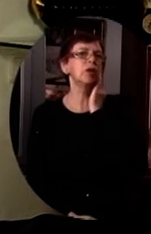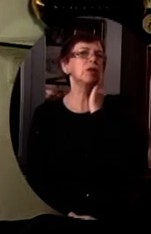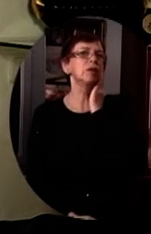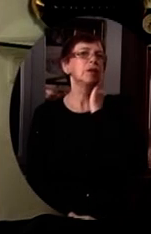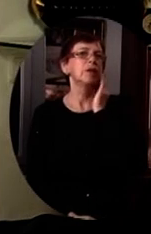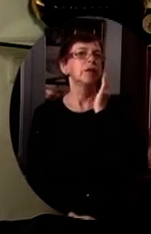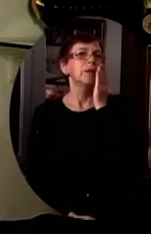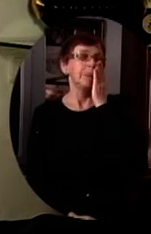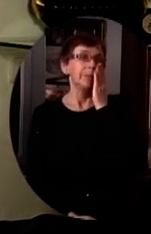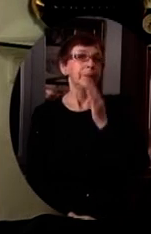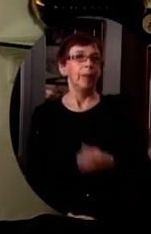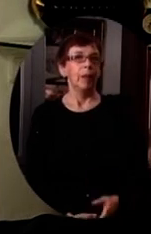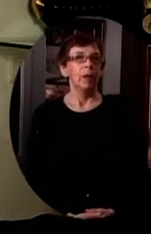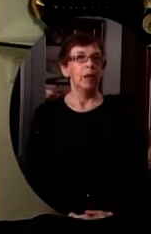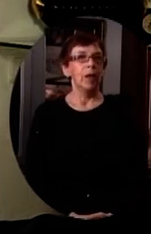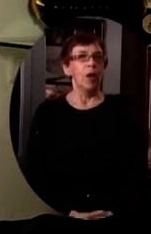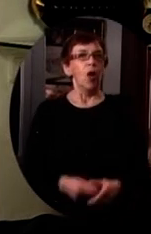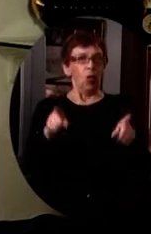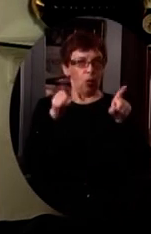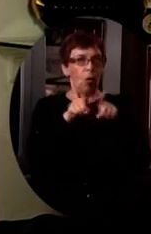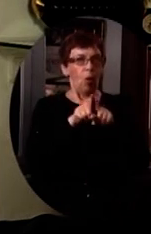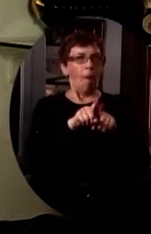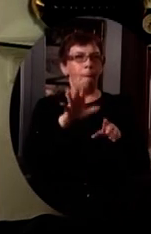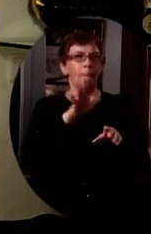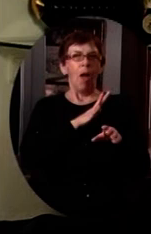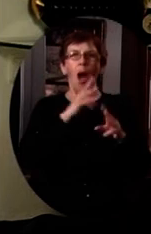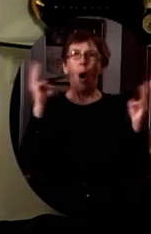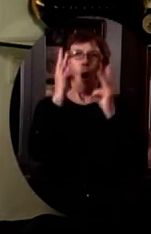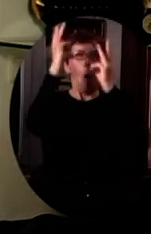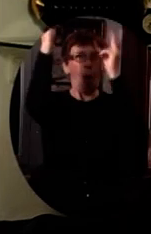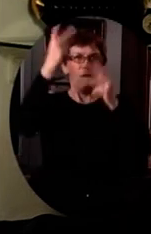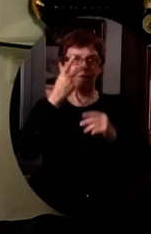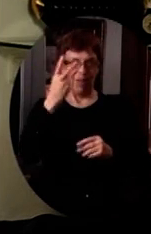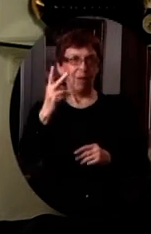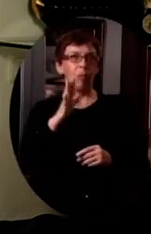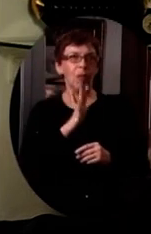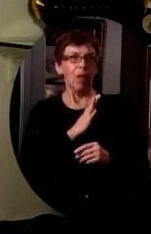משהו, כן. וגם הייתה אש?